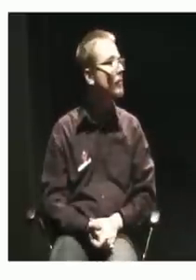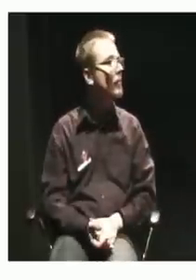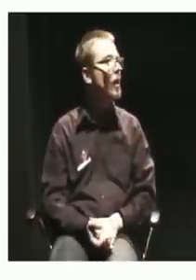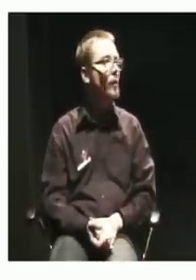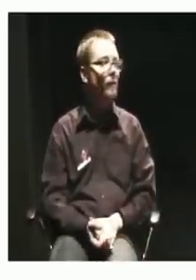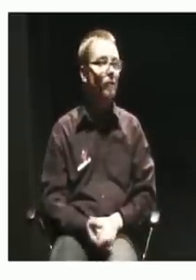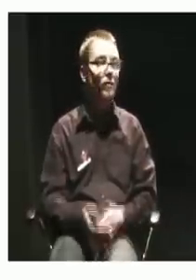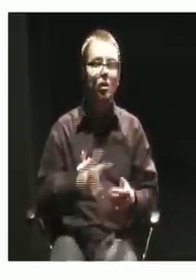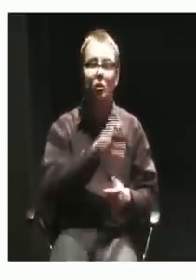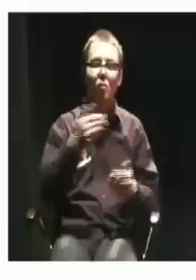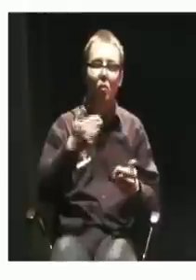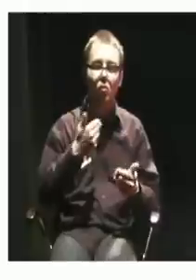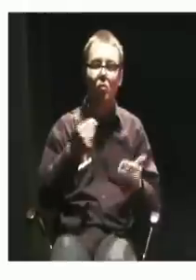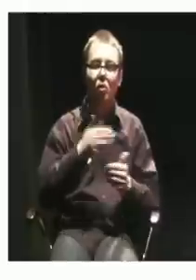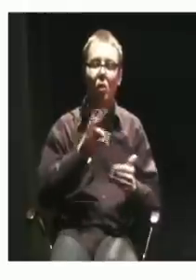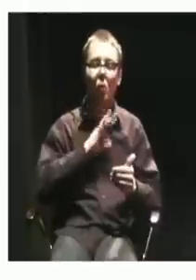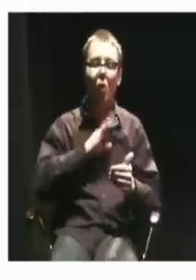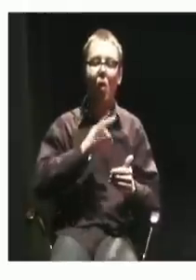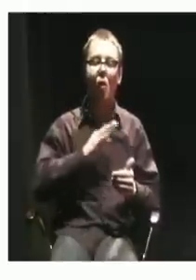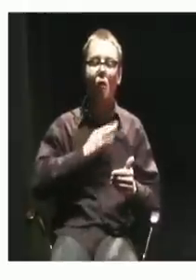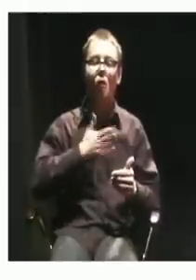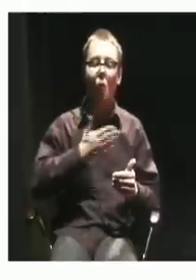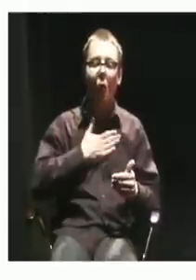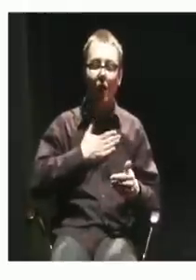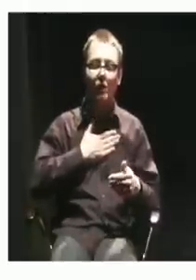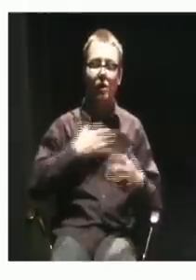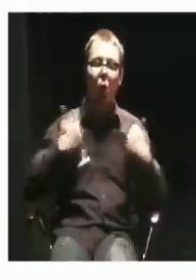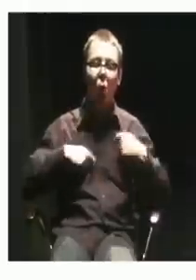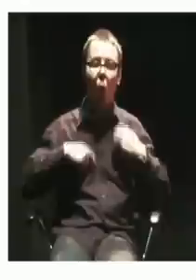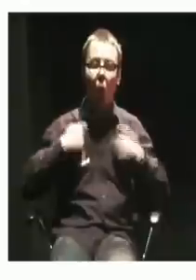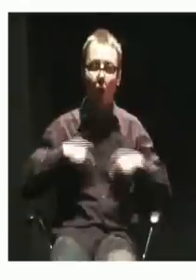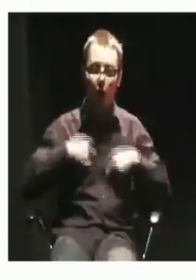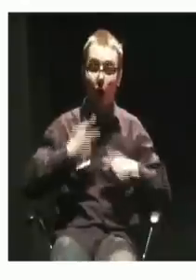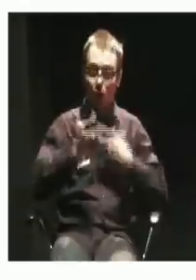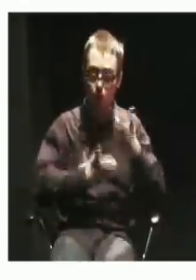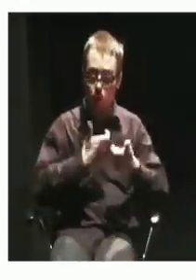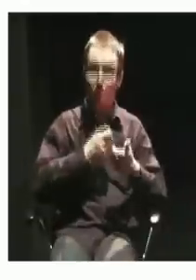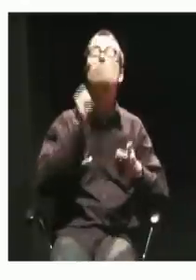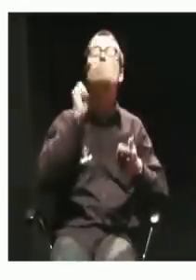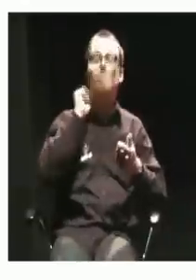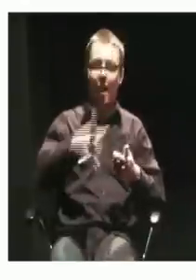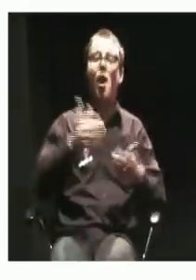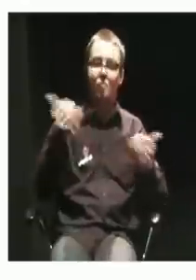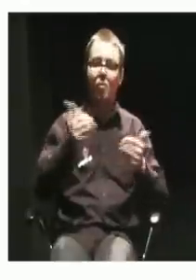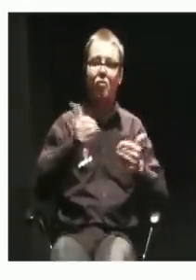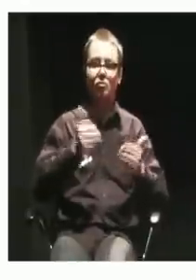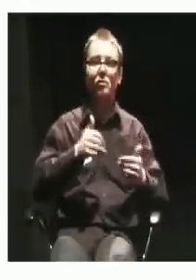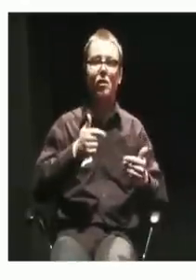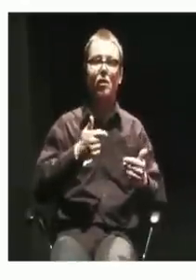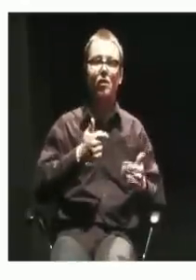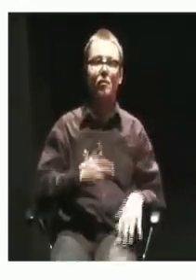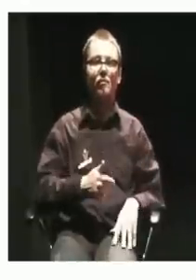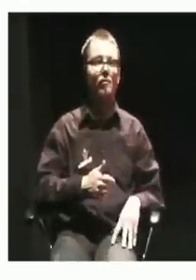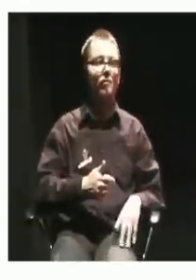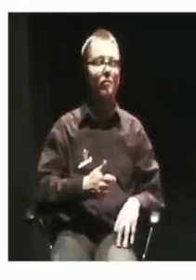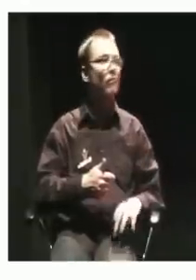for H&M? Fernando też chciał mieć swoją kolekcję. I zrobił sobie. Mianowicie Fernando for